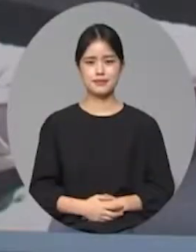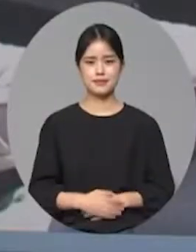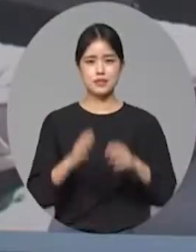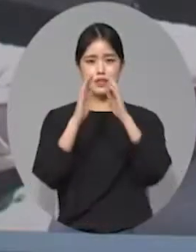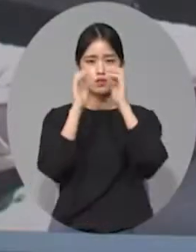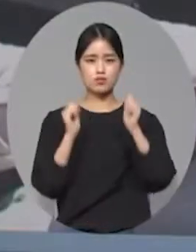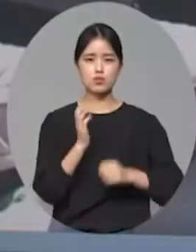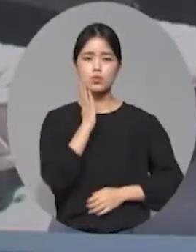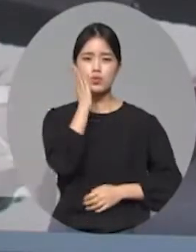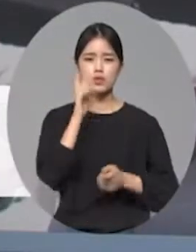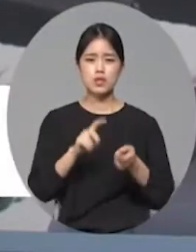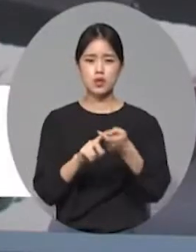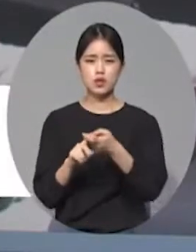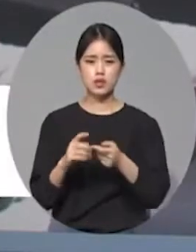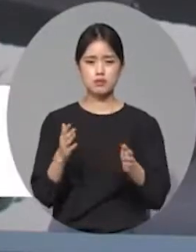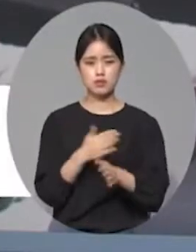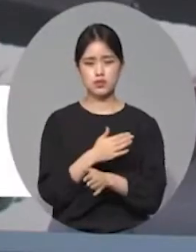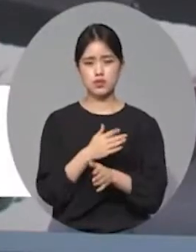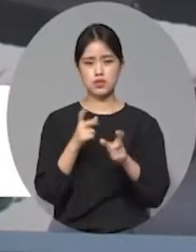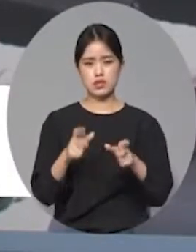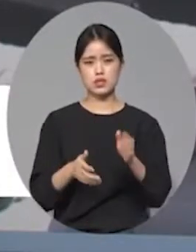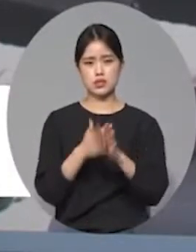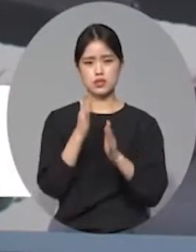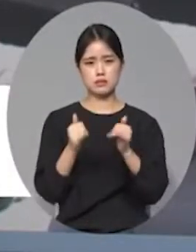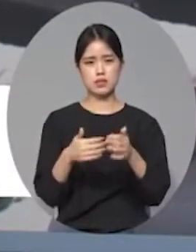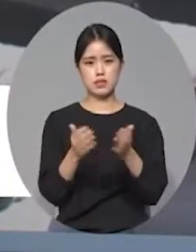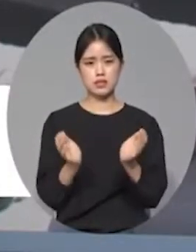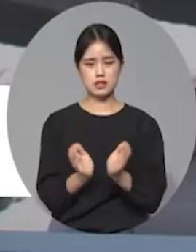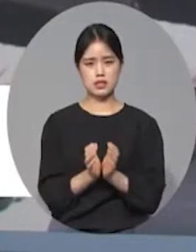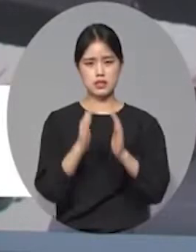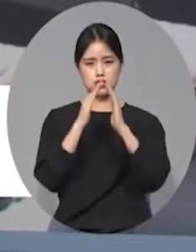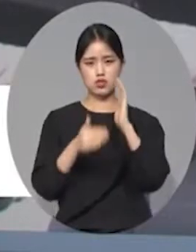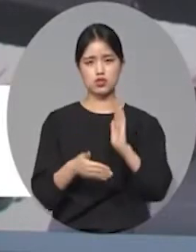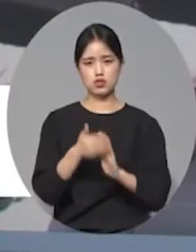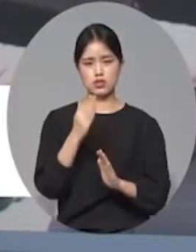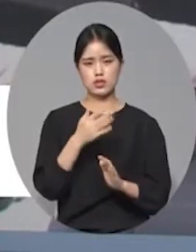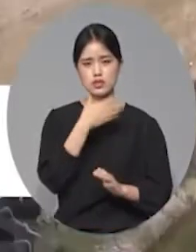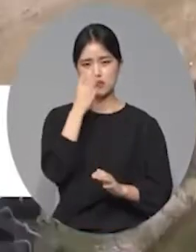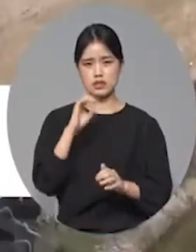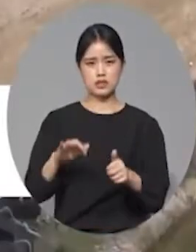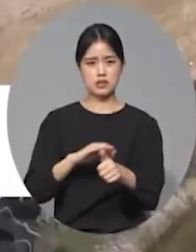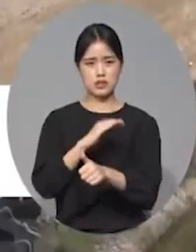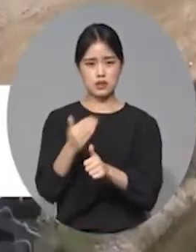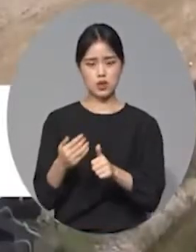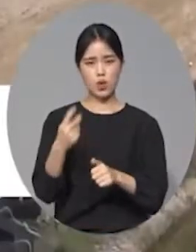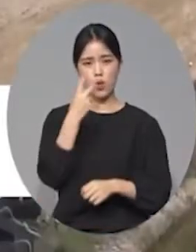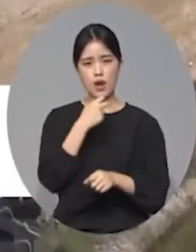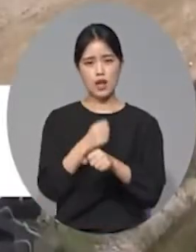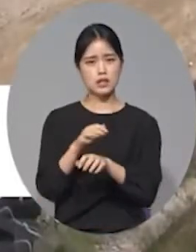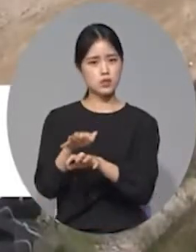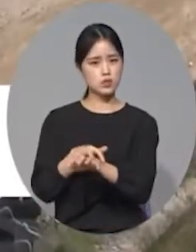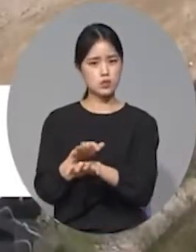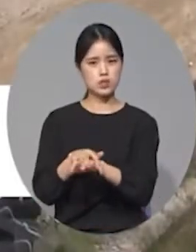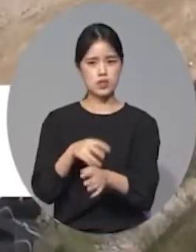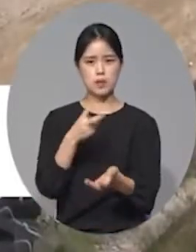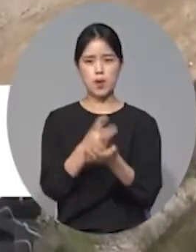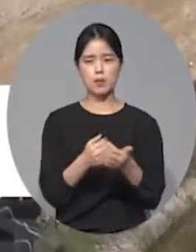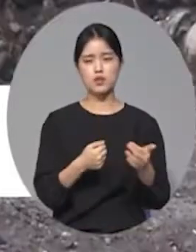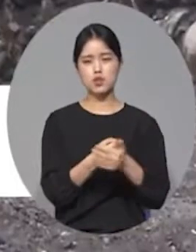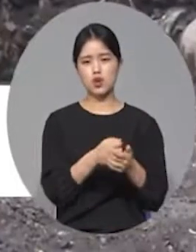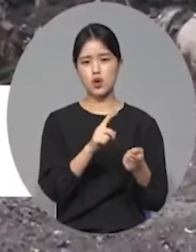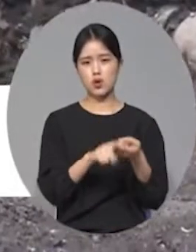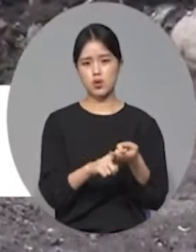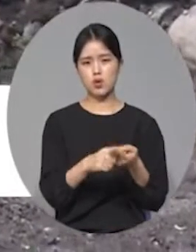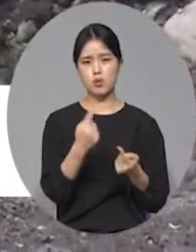전북 녹색 연합을 비롯한 지역 시민단체는 전주시의 쓰레기매립장 을 관리하는 주민지원 협의체가 법에서 정한 비율보다